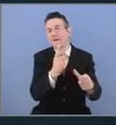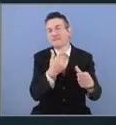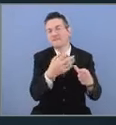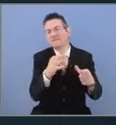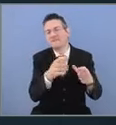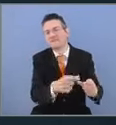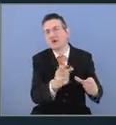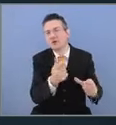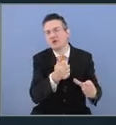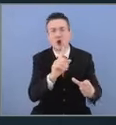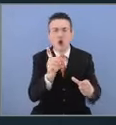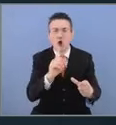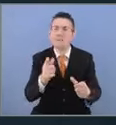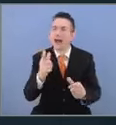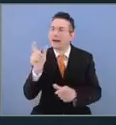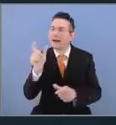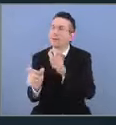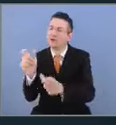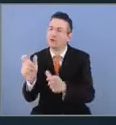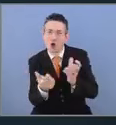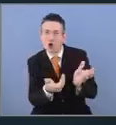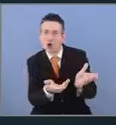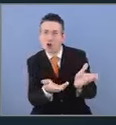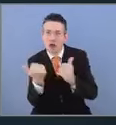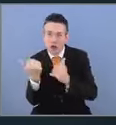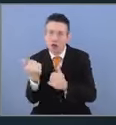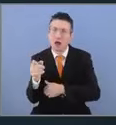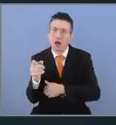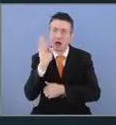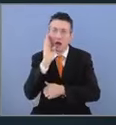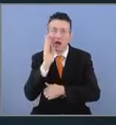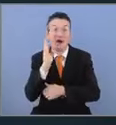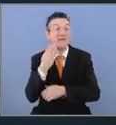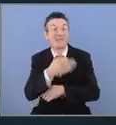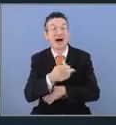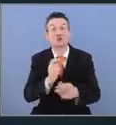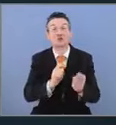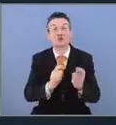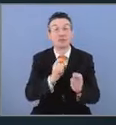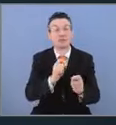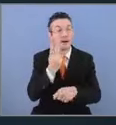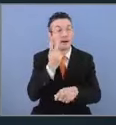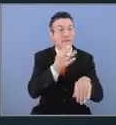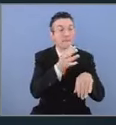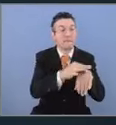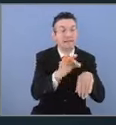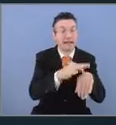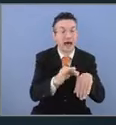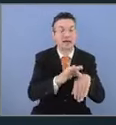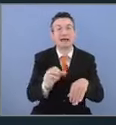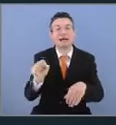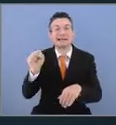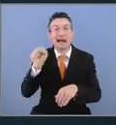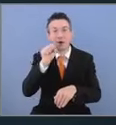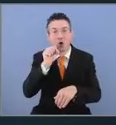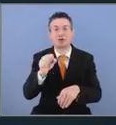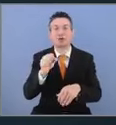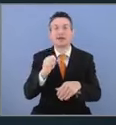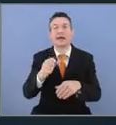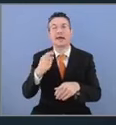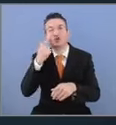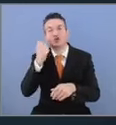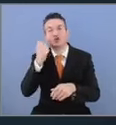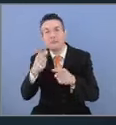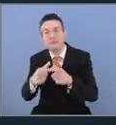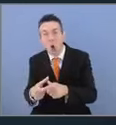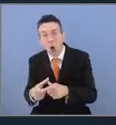consumatore anche attento va al supermercato trova patate, carote, cipolle, broccolo. Ora è inutile che dica nel